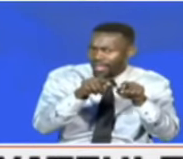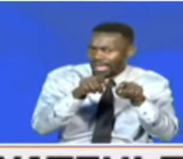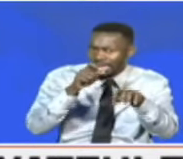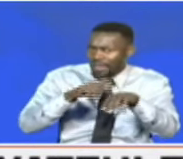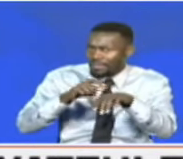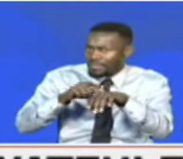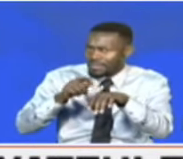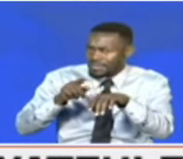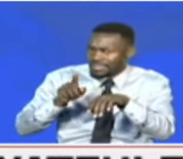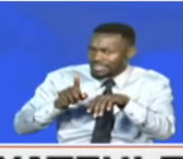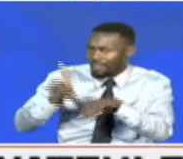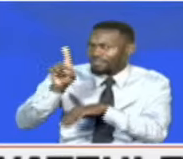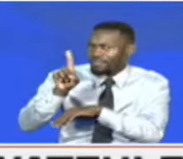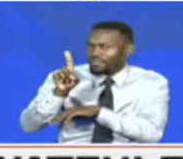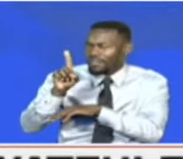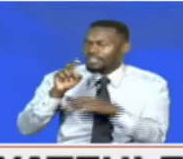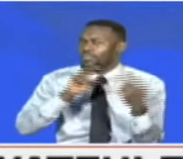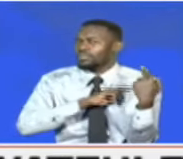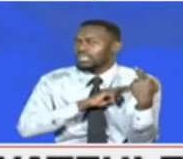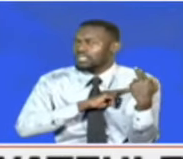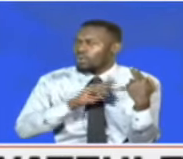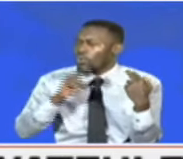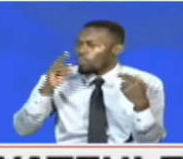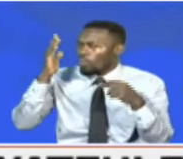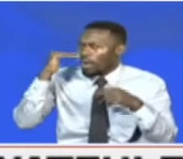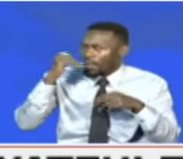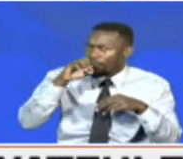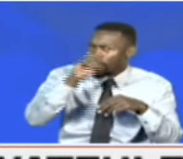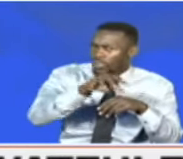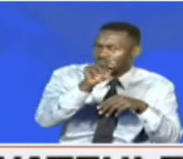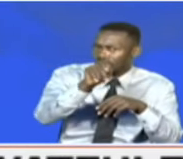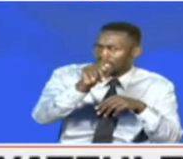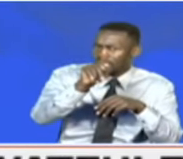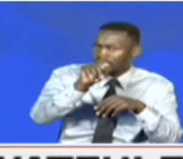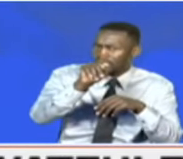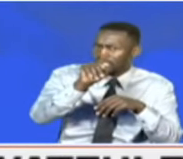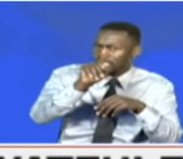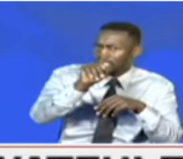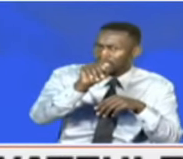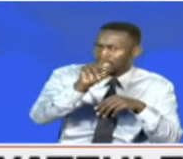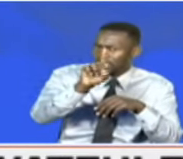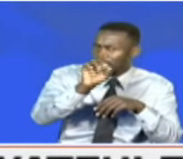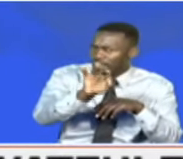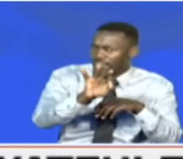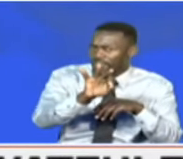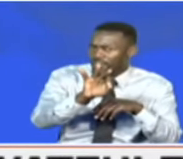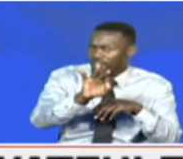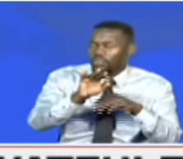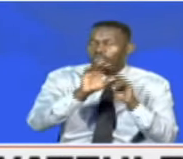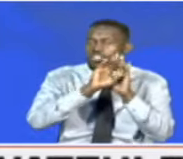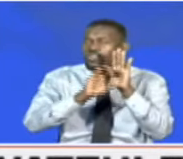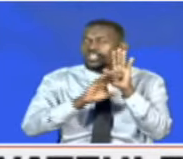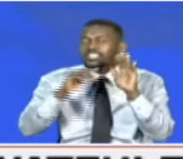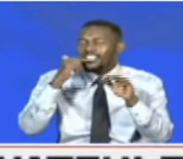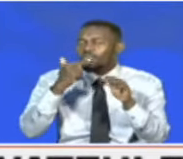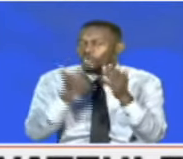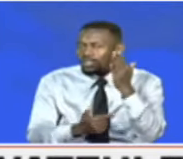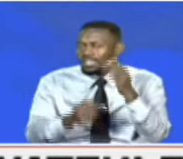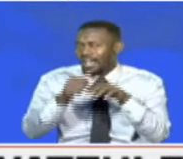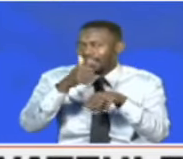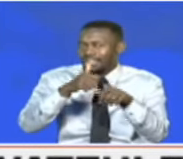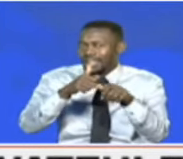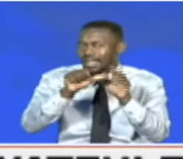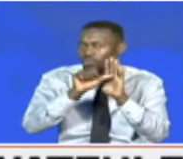deploy KDF? I did not deploy KDF. The framers of the Constitution put Article 241,